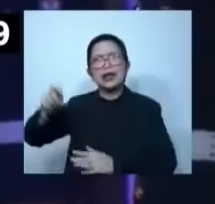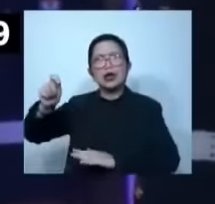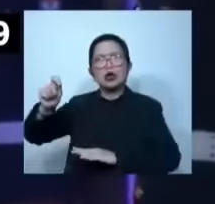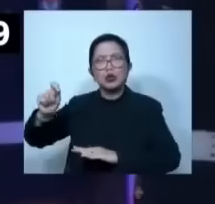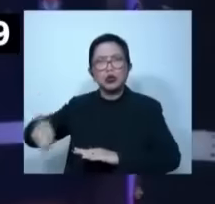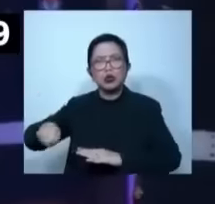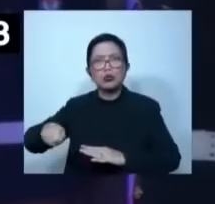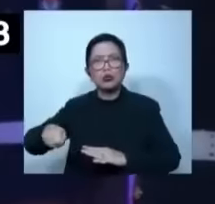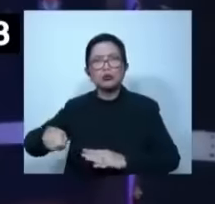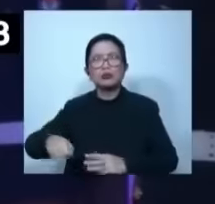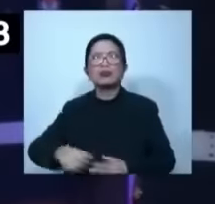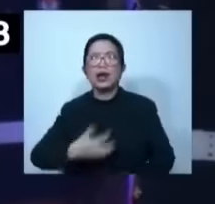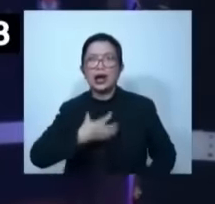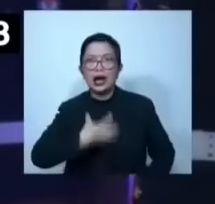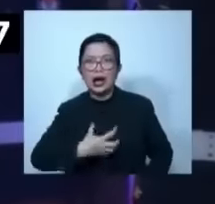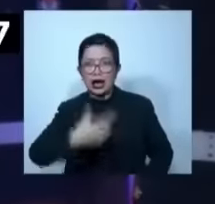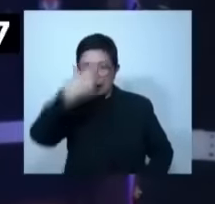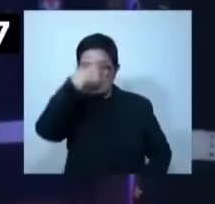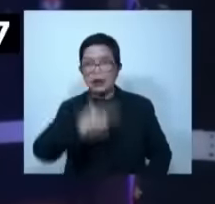HAM,